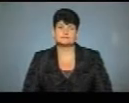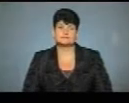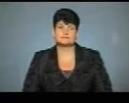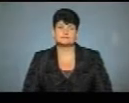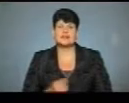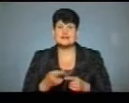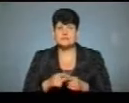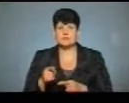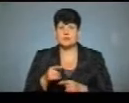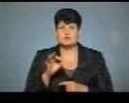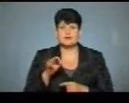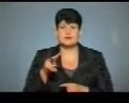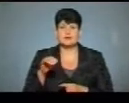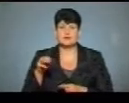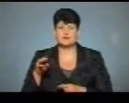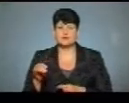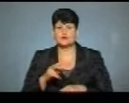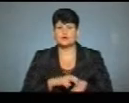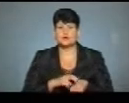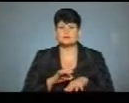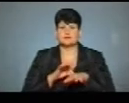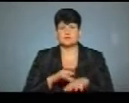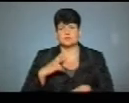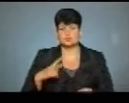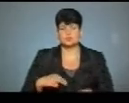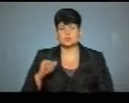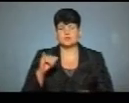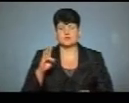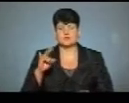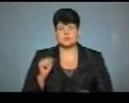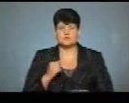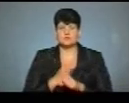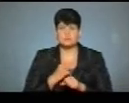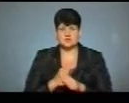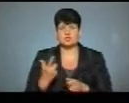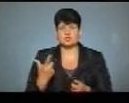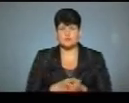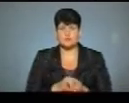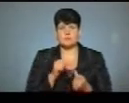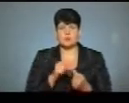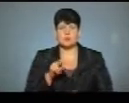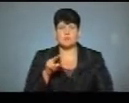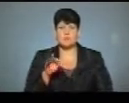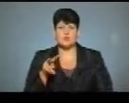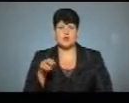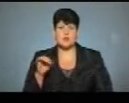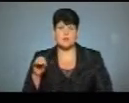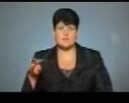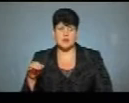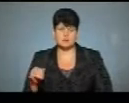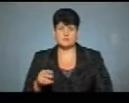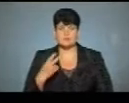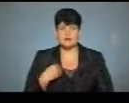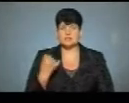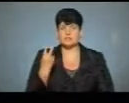Це тернополянка Олена Литюк. До лікаря привела дочку Інну, щоб зробити їй щеплення проти поліоміеліту. У мене двоє діток, ми робимо